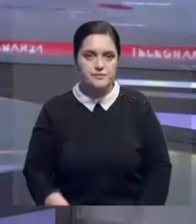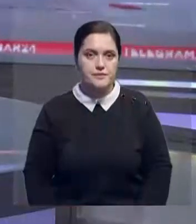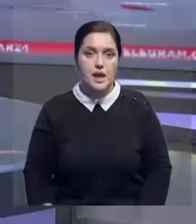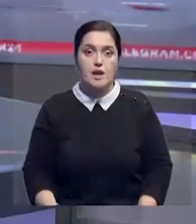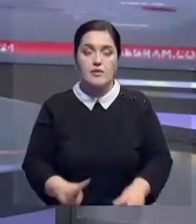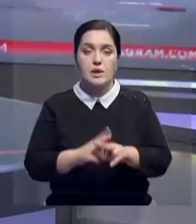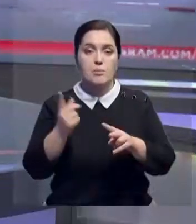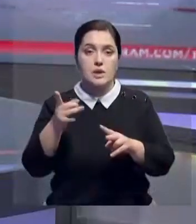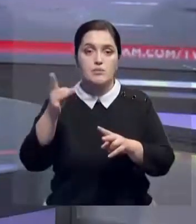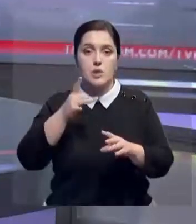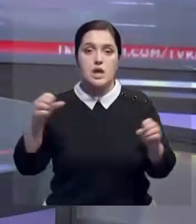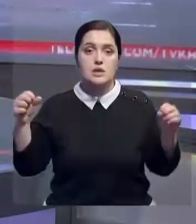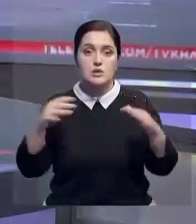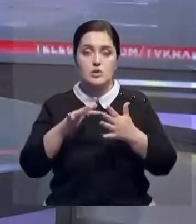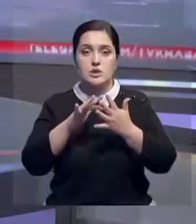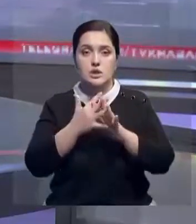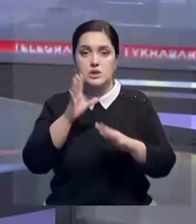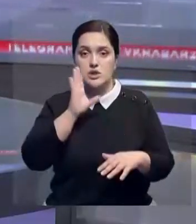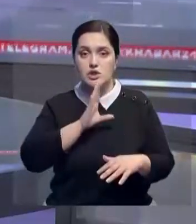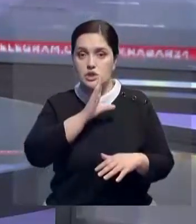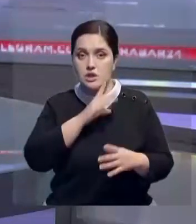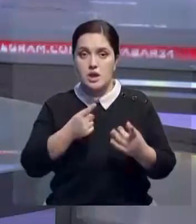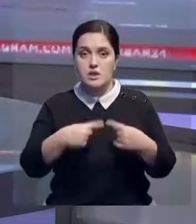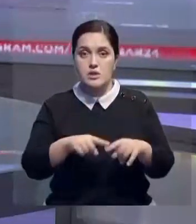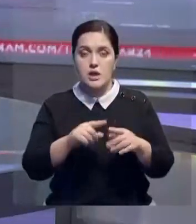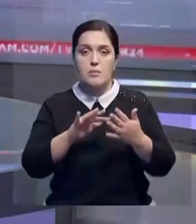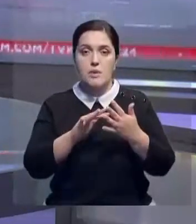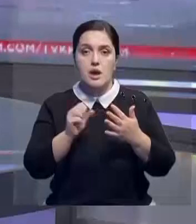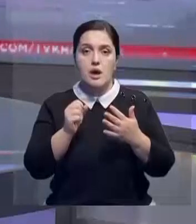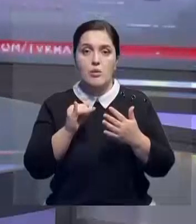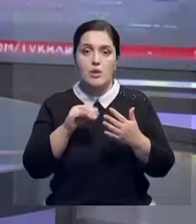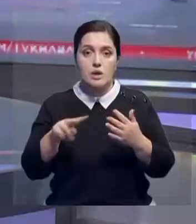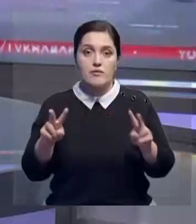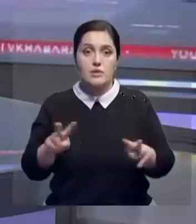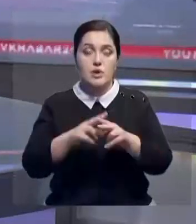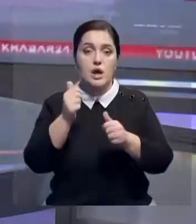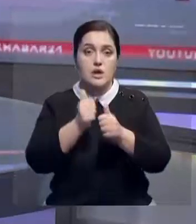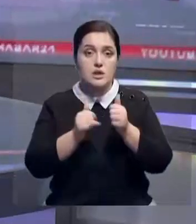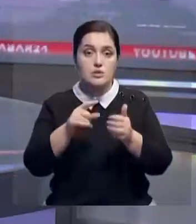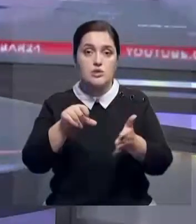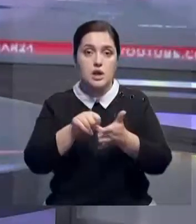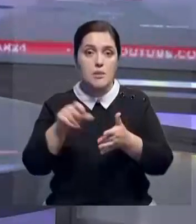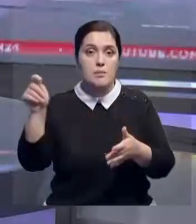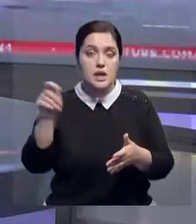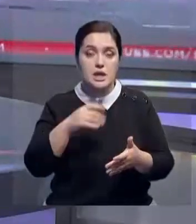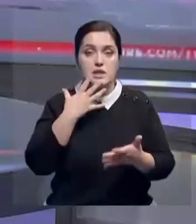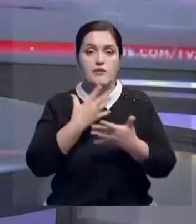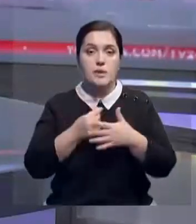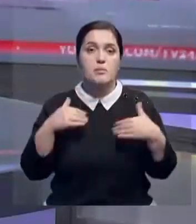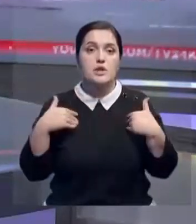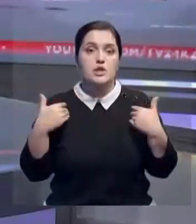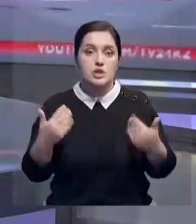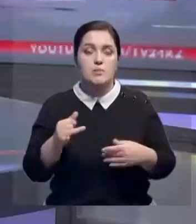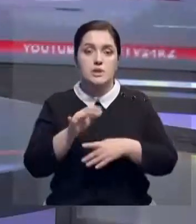А в столице состоялся первый республиканский слет сельских женщин, организованный партией АОЛ. В Астану каждая из участниц приехала со